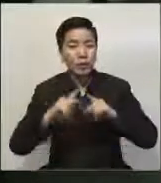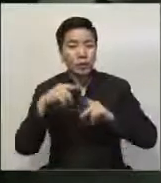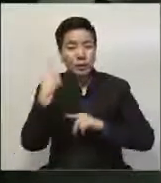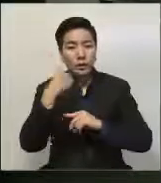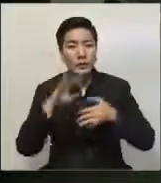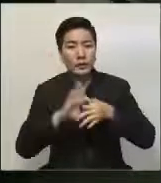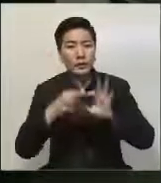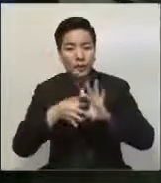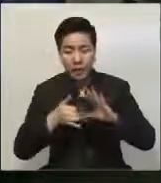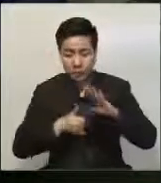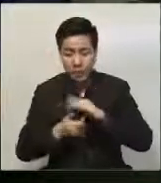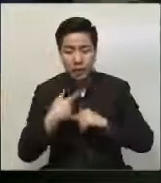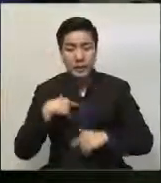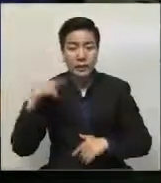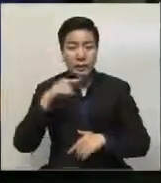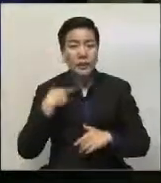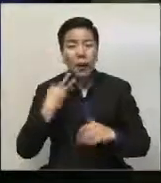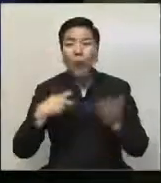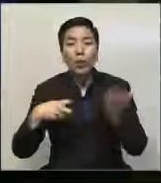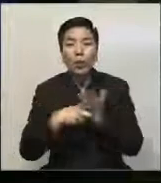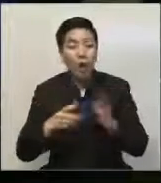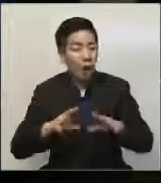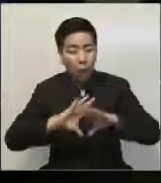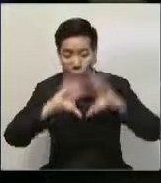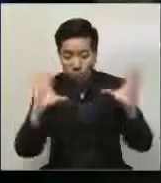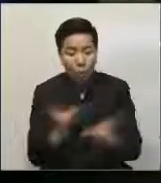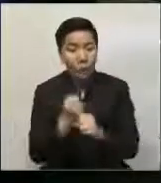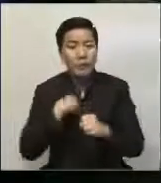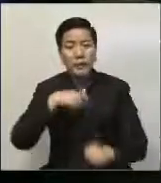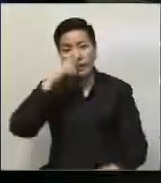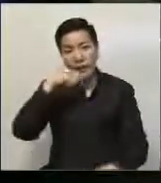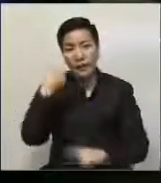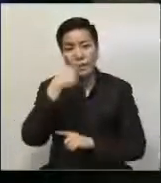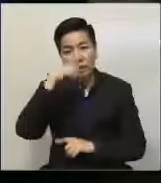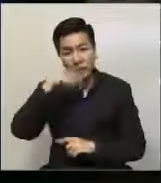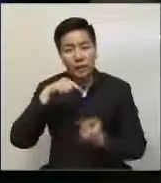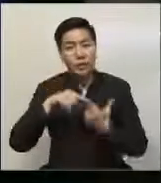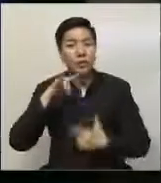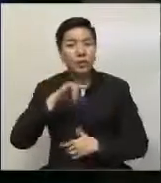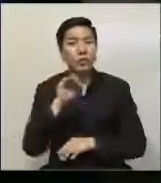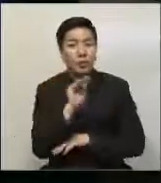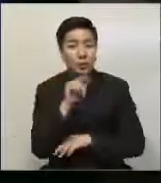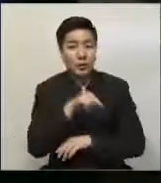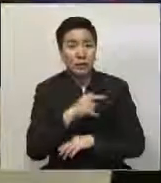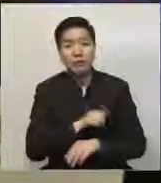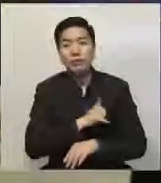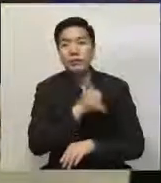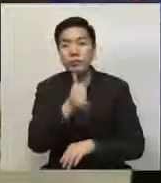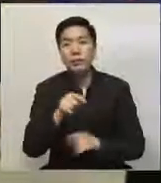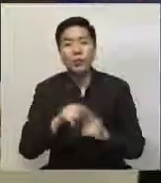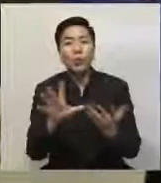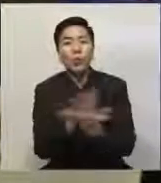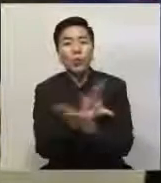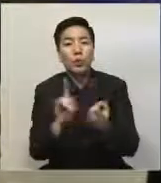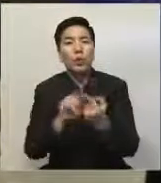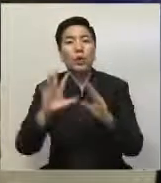งการท่องเที่ยวและกีฬาเดินทางด้วยแพ็กเกจโครงการไทยเที่ยวไทยไทยยั่งยืนจากท่าอากาศยานสุวรรณภูมิสู่เส้นทาง